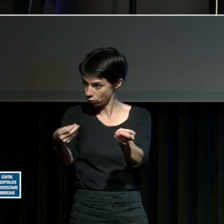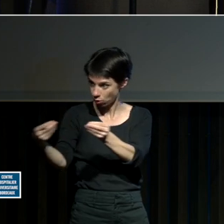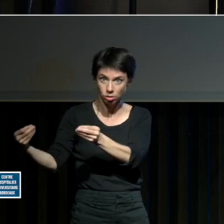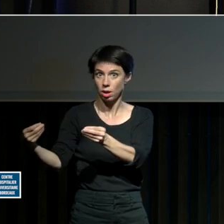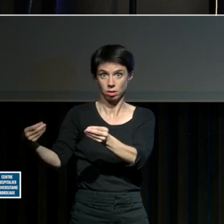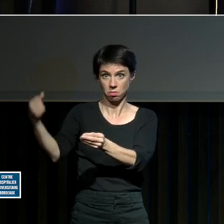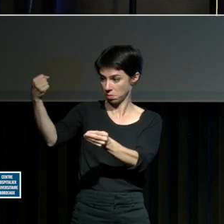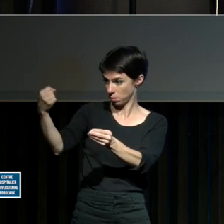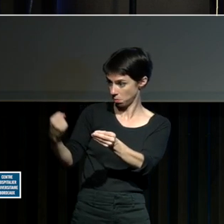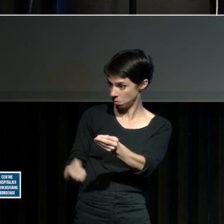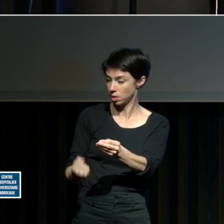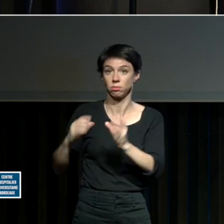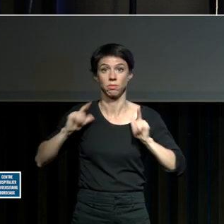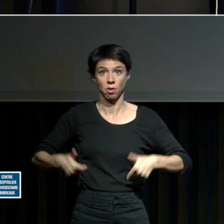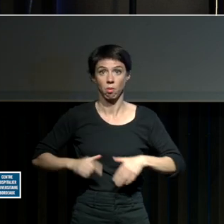scolaires.